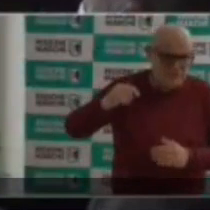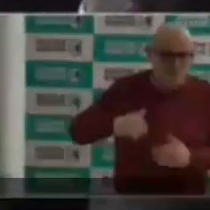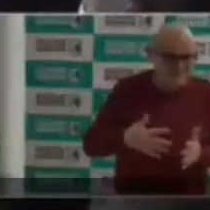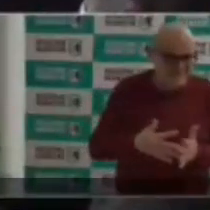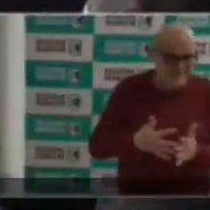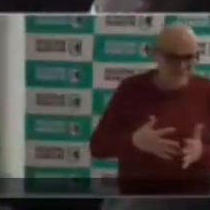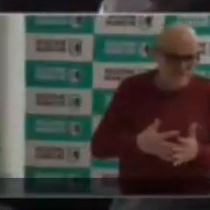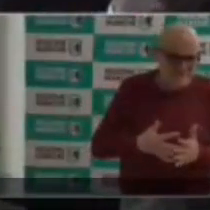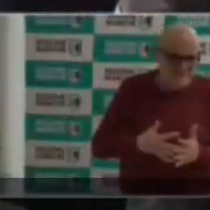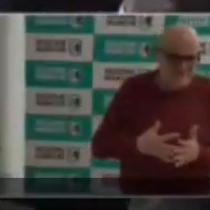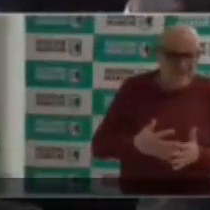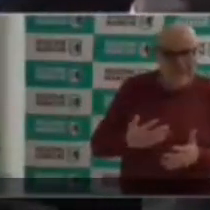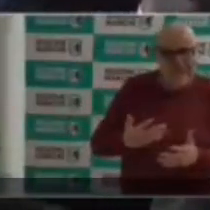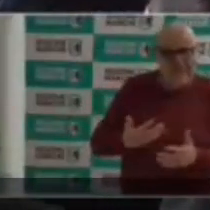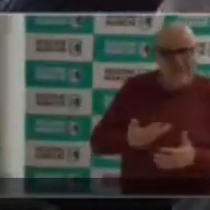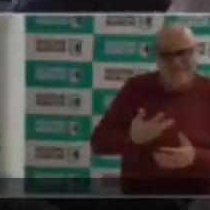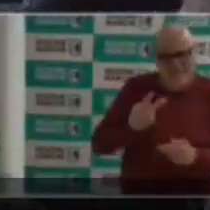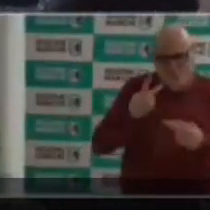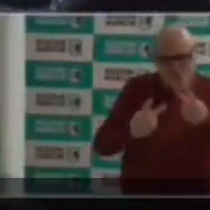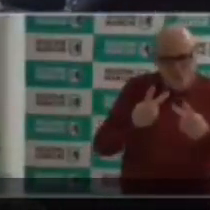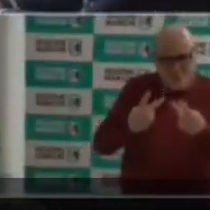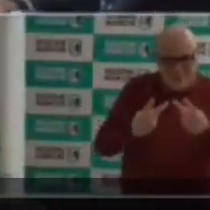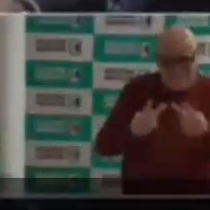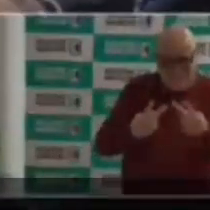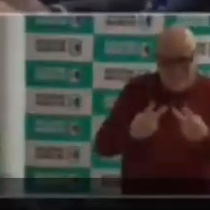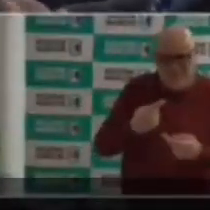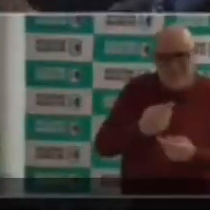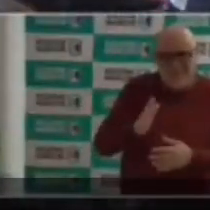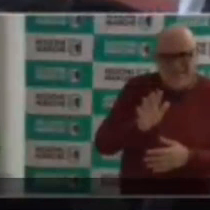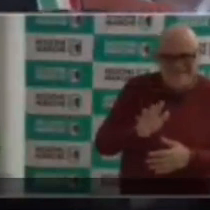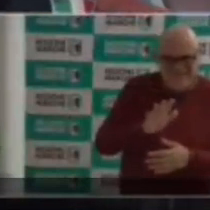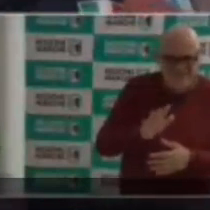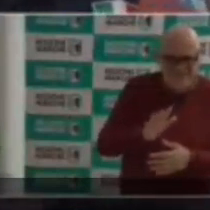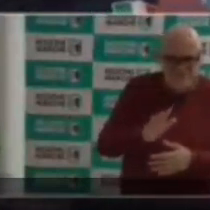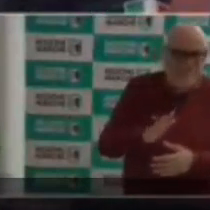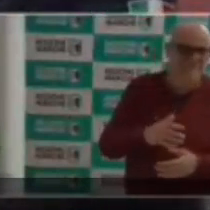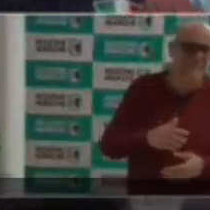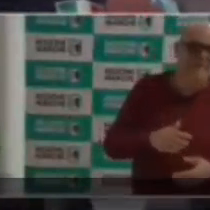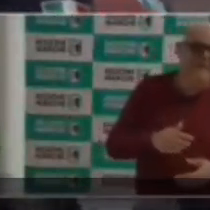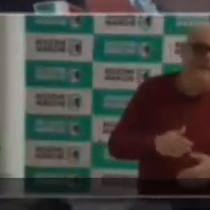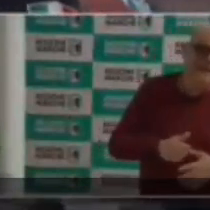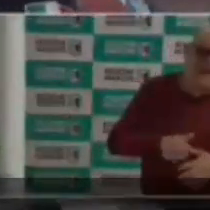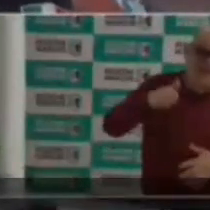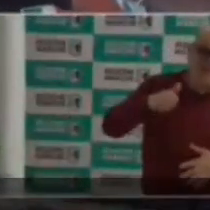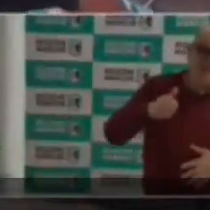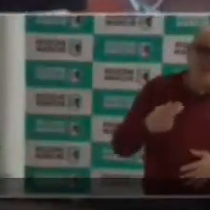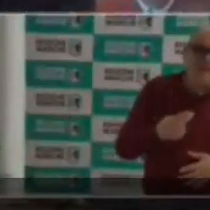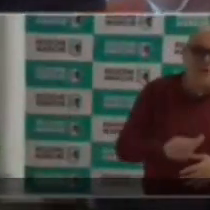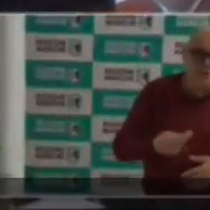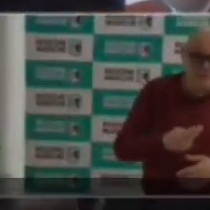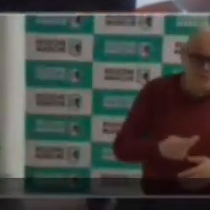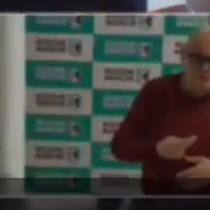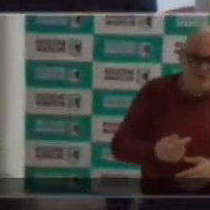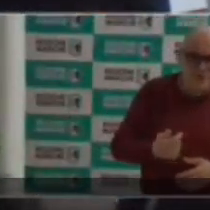l'avevamo notata, ad esempio, per l'esempio che lei ha fatto, nella prima progettazione non avevamo le associazioni